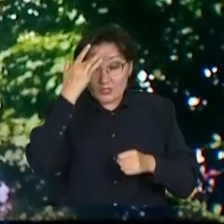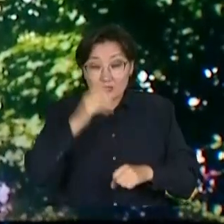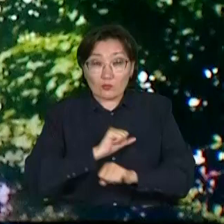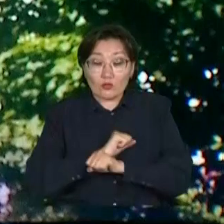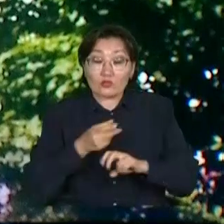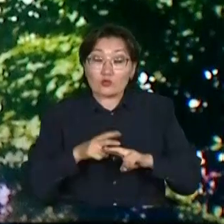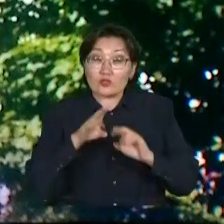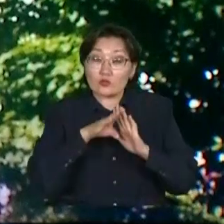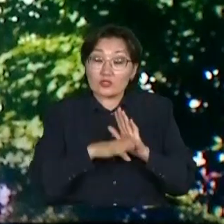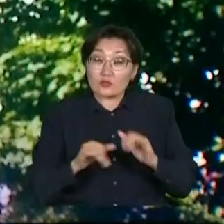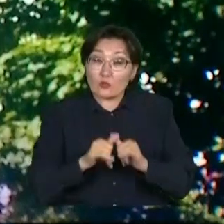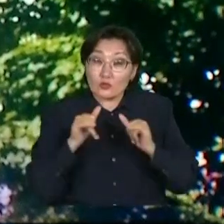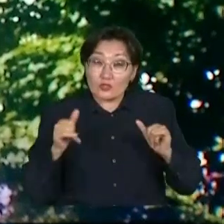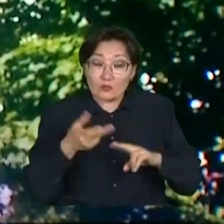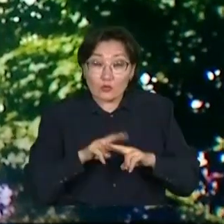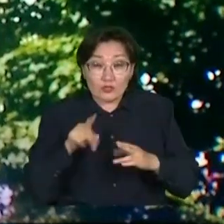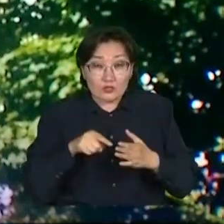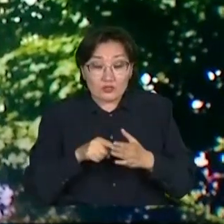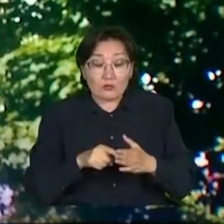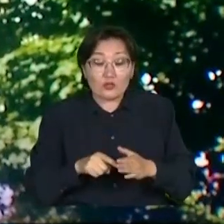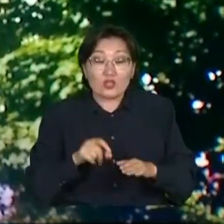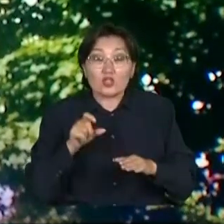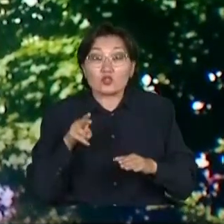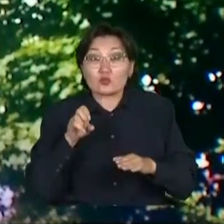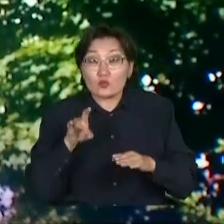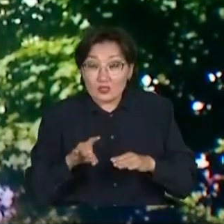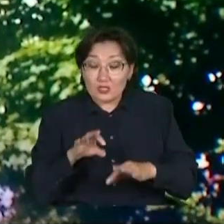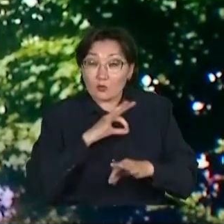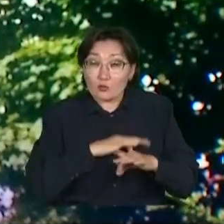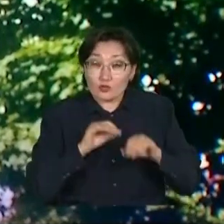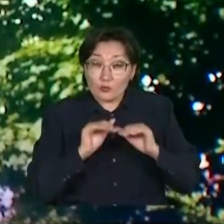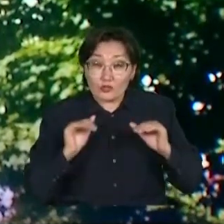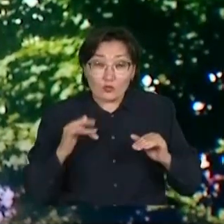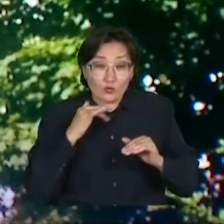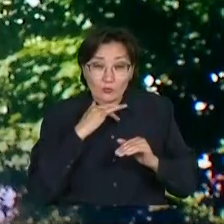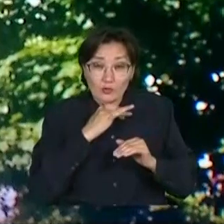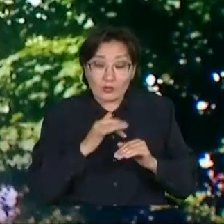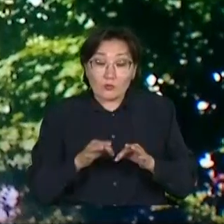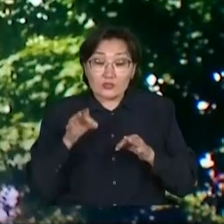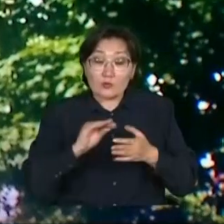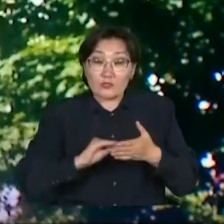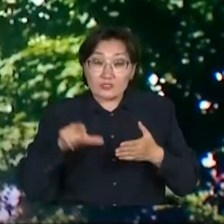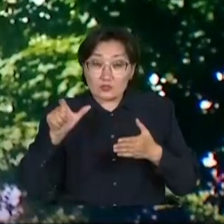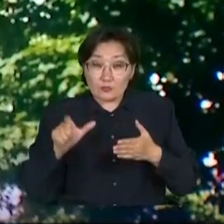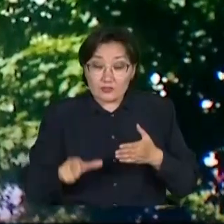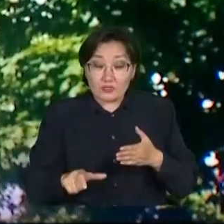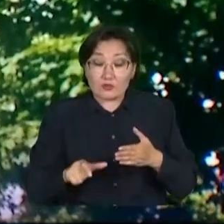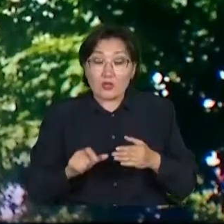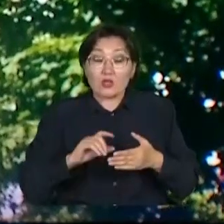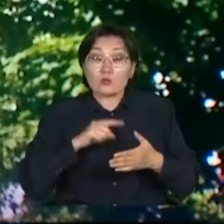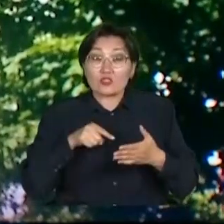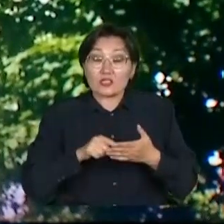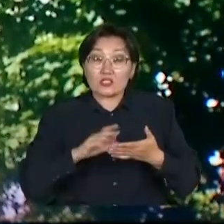көрсеткіш тіпті көбейді. Өйткені қалада қос дөңгелекті тізгіндеген оқушылардың қарасы қалың. Өңірдегі әріптесім Назерке Күбасова